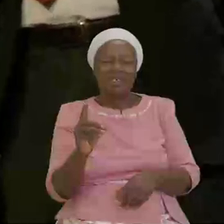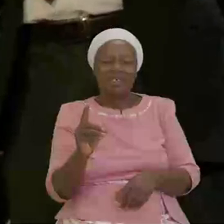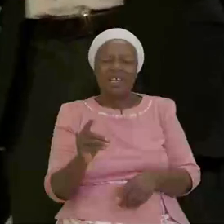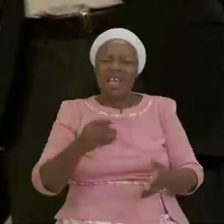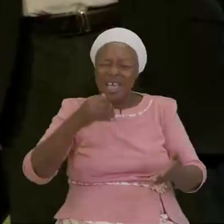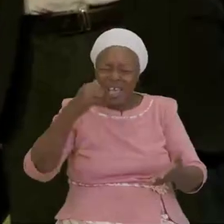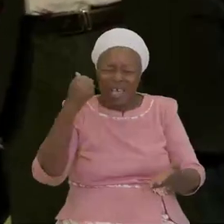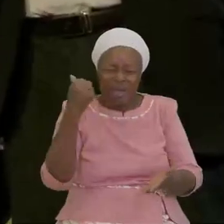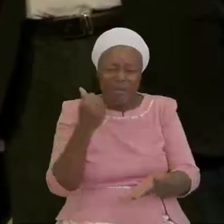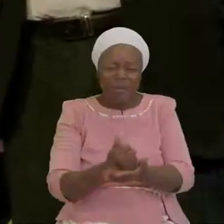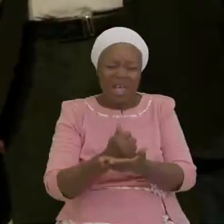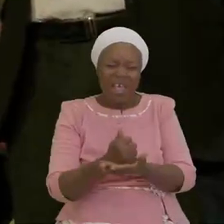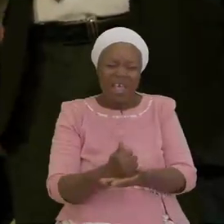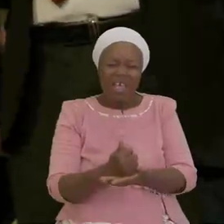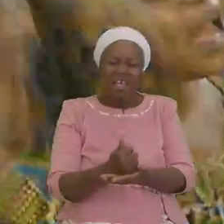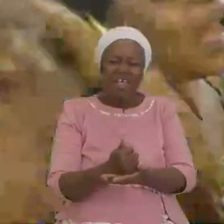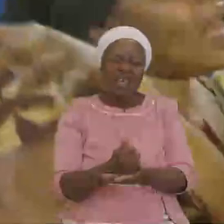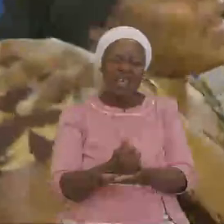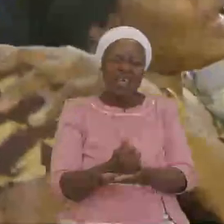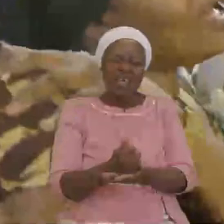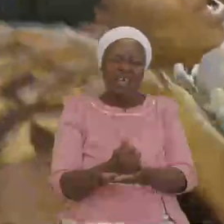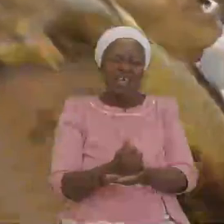C'est fait.